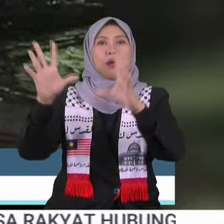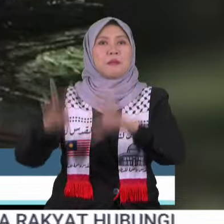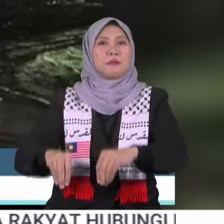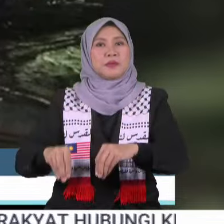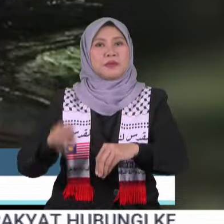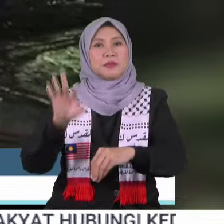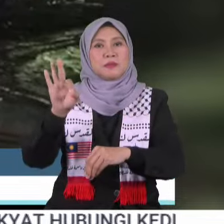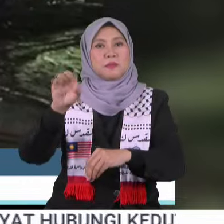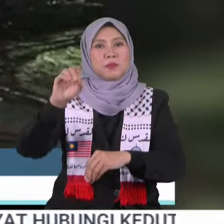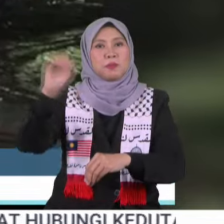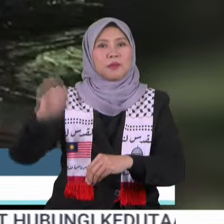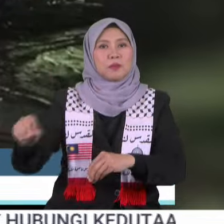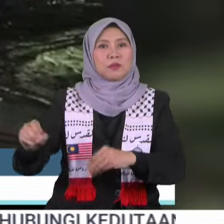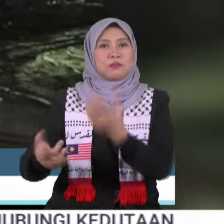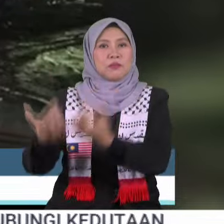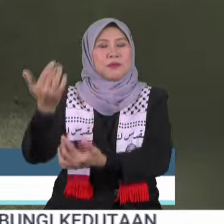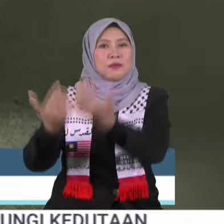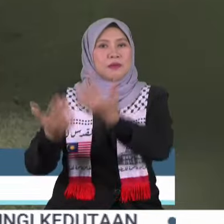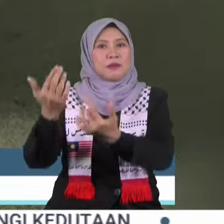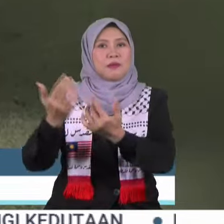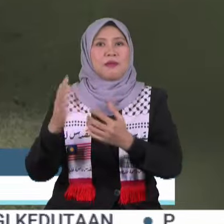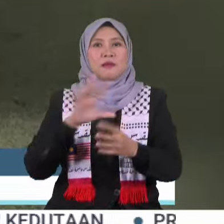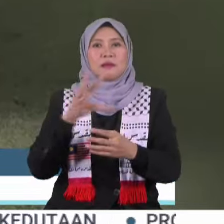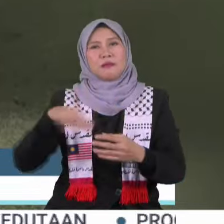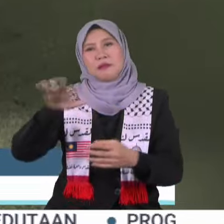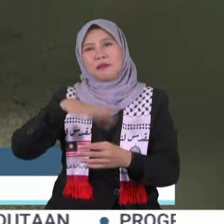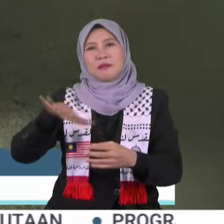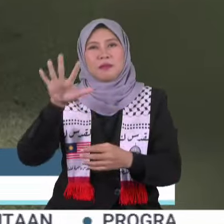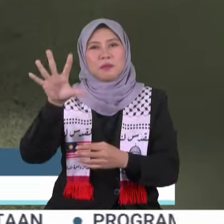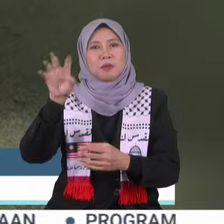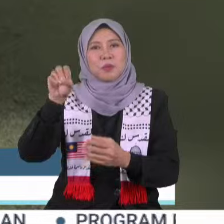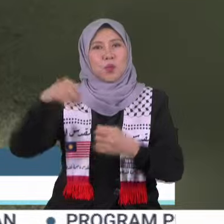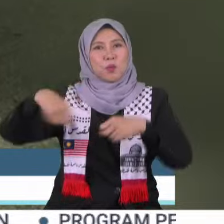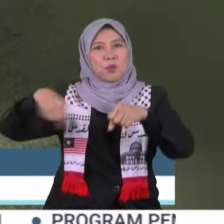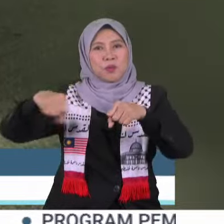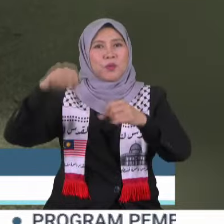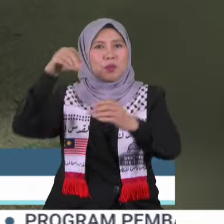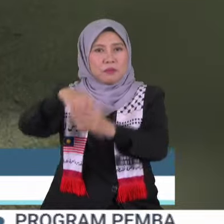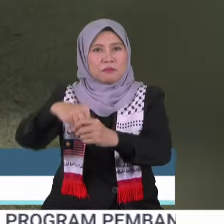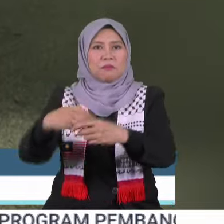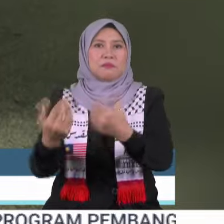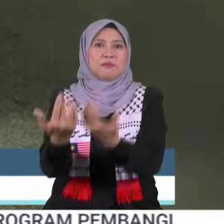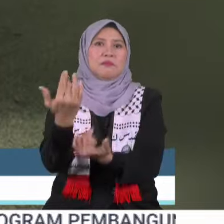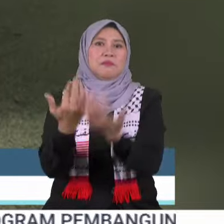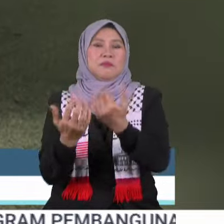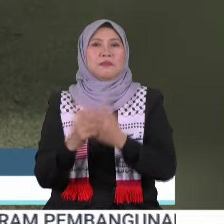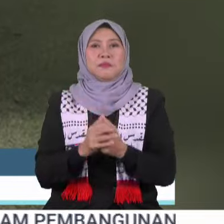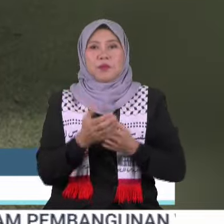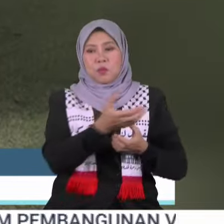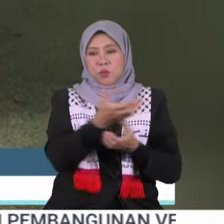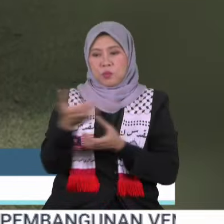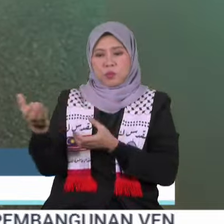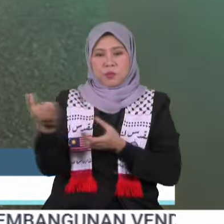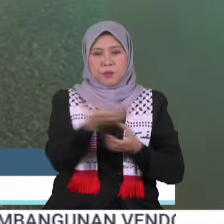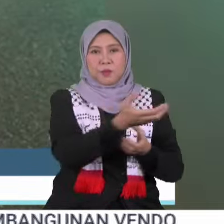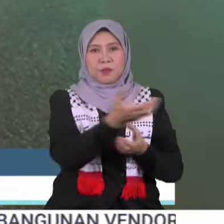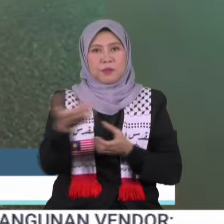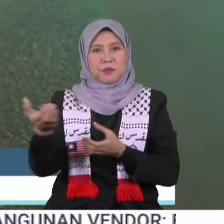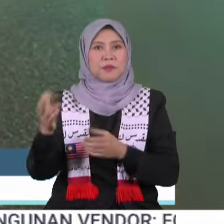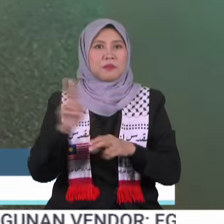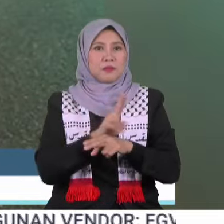kira-kira 90% dengan melibatkan anggaran 50 buah motosikal. Pasukan bomba membuat pemadaman dengan